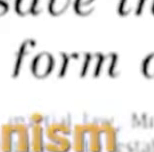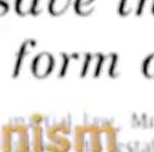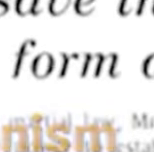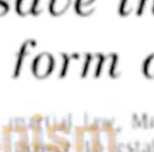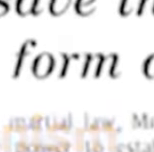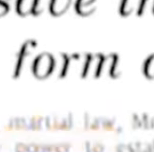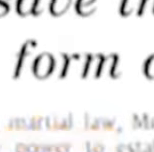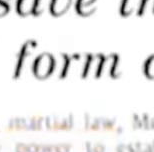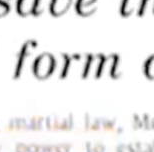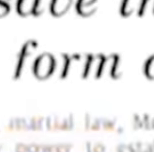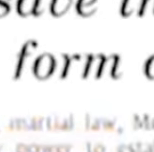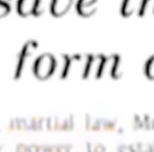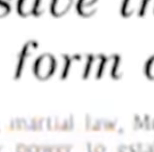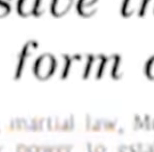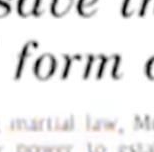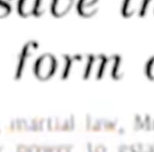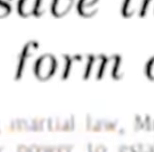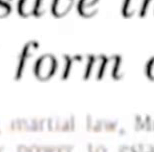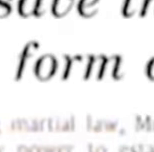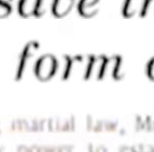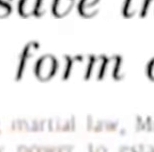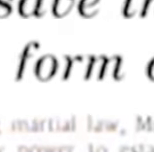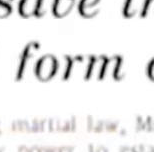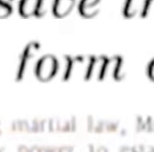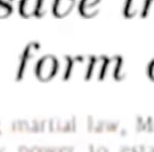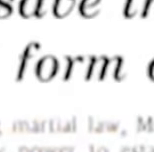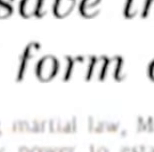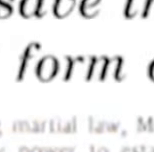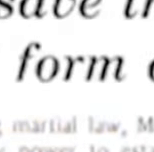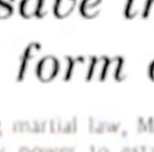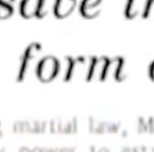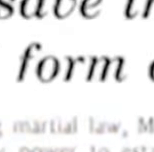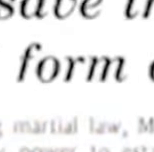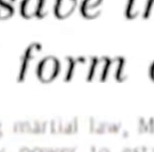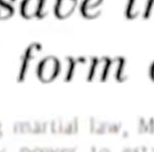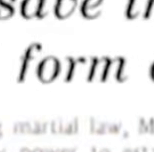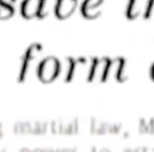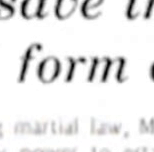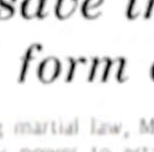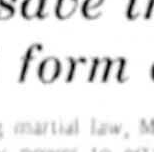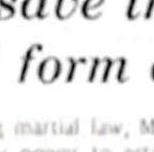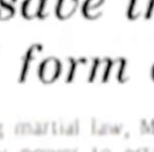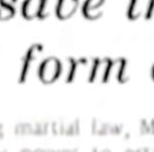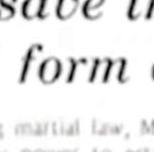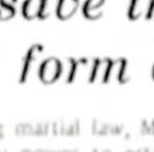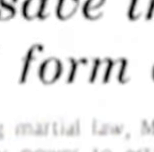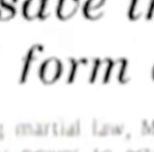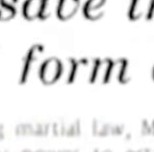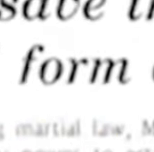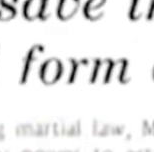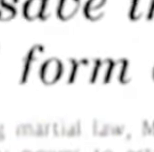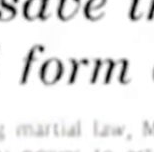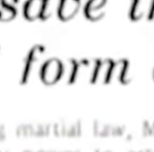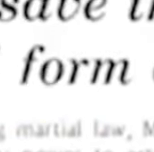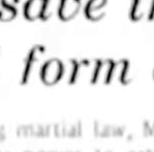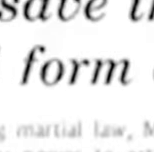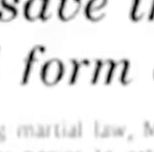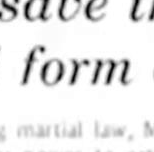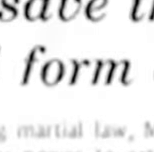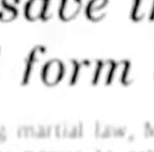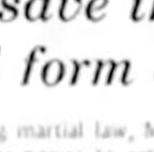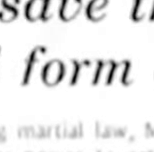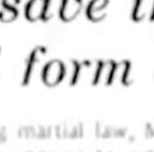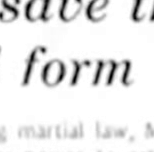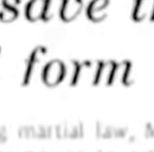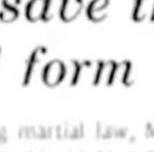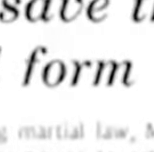authoritarianism. That is why when he declared martial law, sinabi niya, yun nga ang sinabi ko ng estudyante ko, that should give